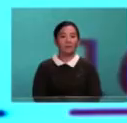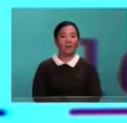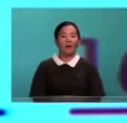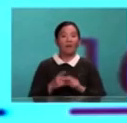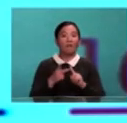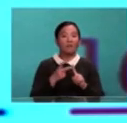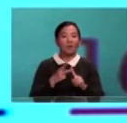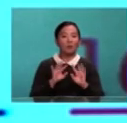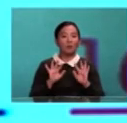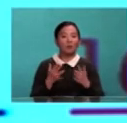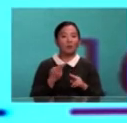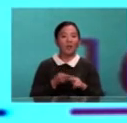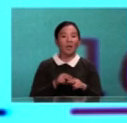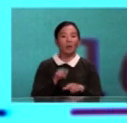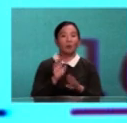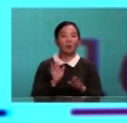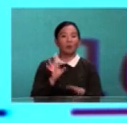Во втором случае это будет